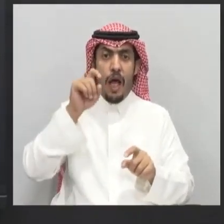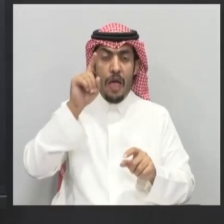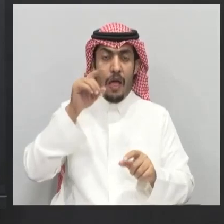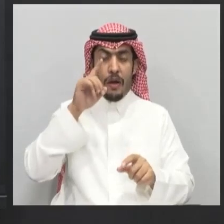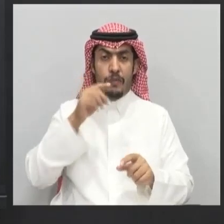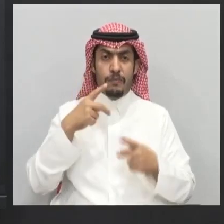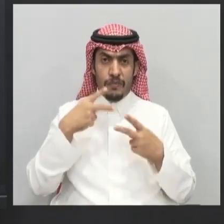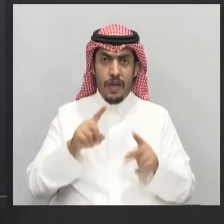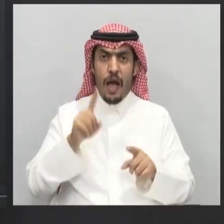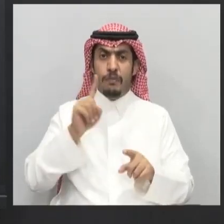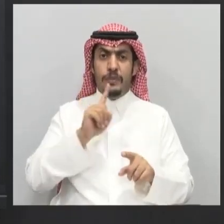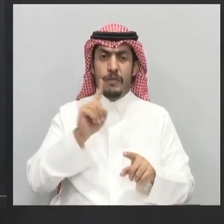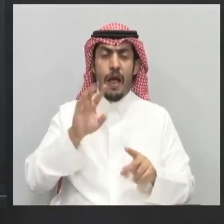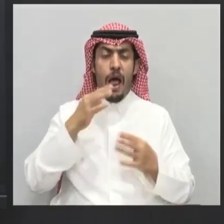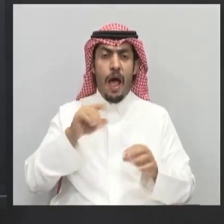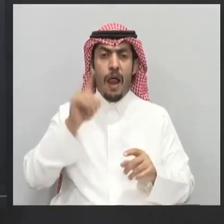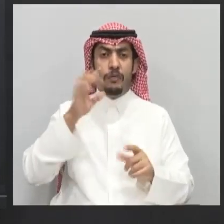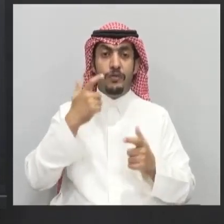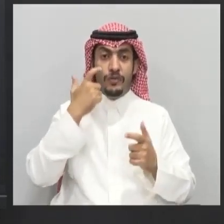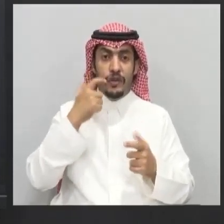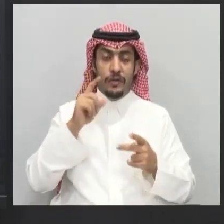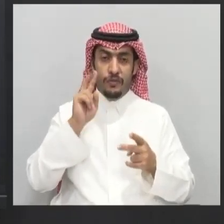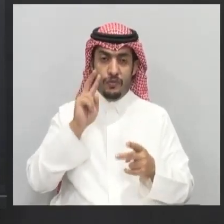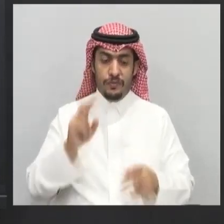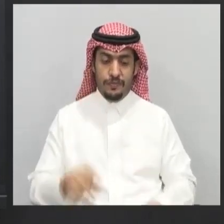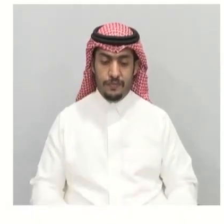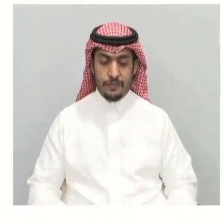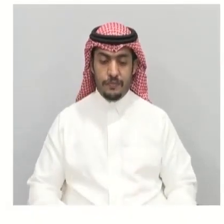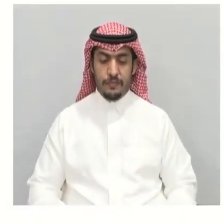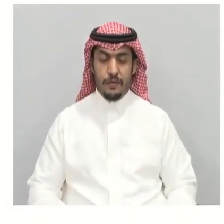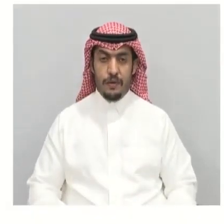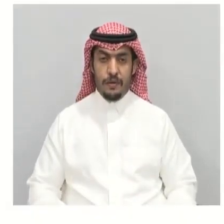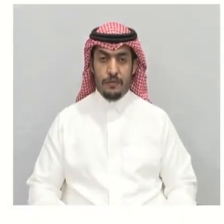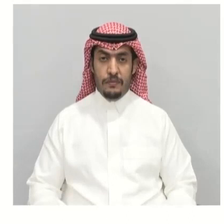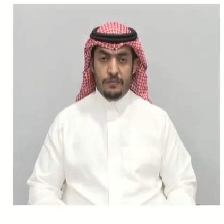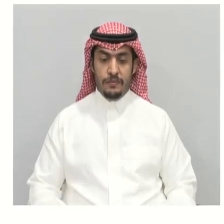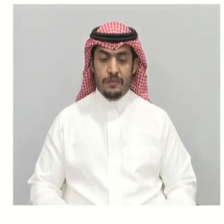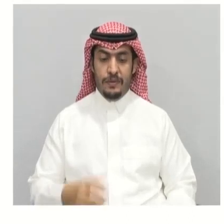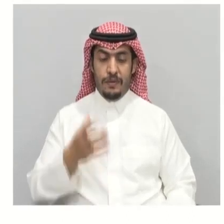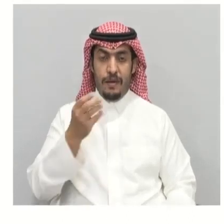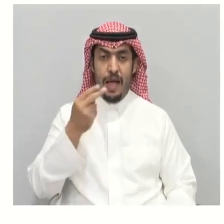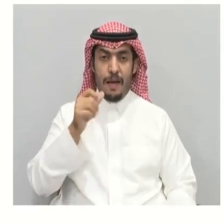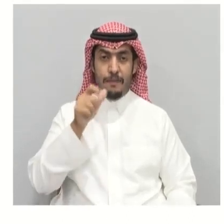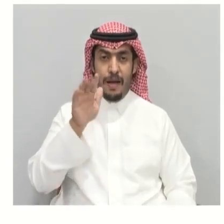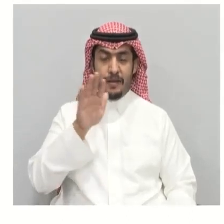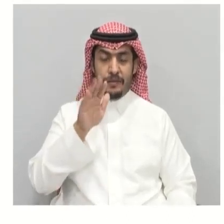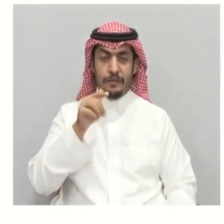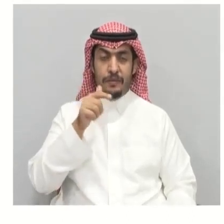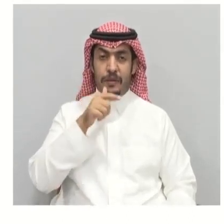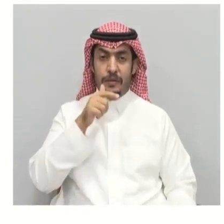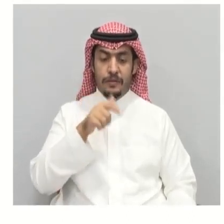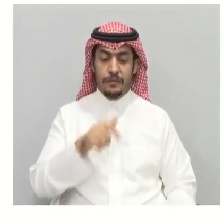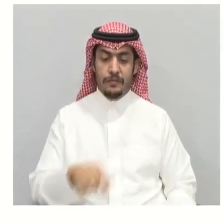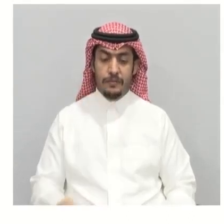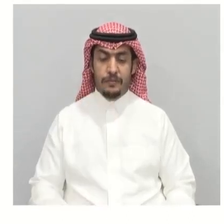استعنت فاستعن بالله ثم جاء الشاهد الان تاملوا الشاهد ثم قال بعد ذلك ابن عباس عن النبي عليه الصلاه والسلام قال